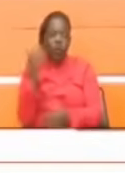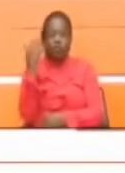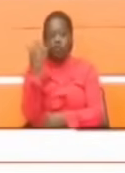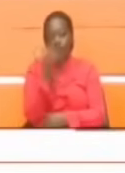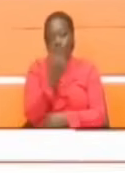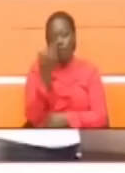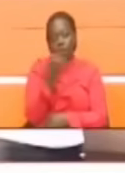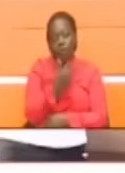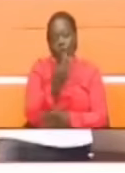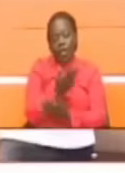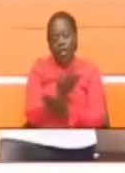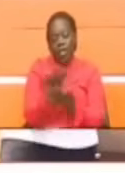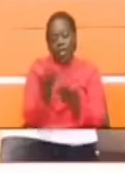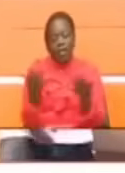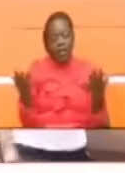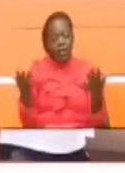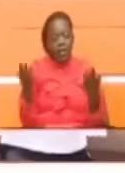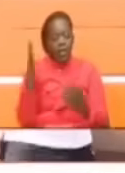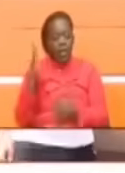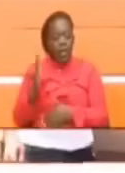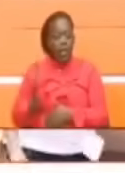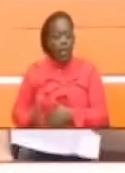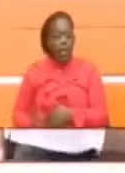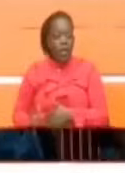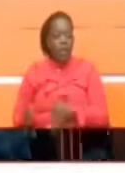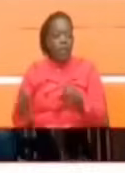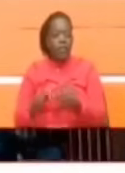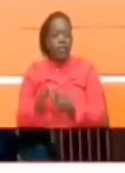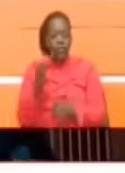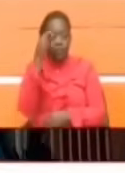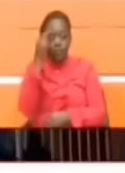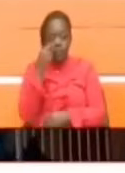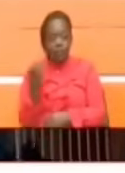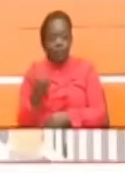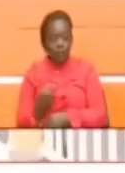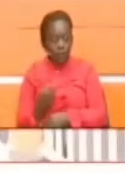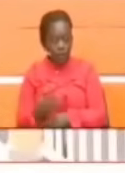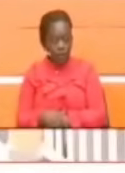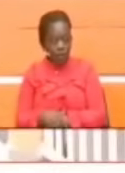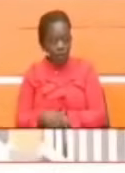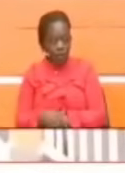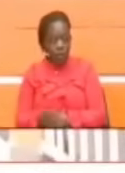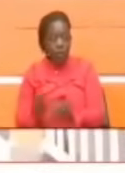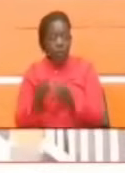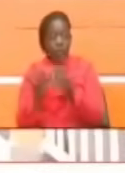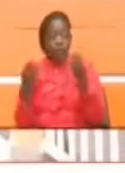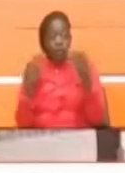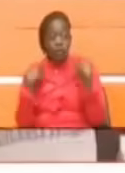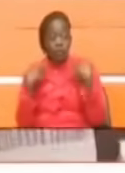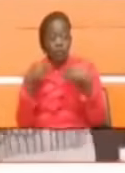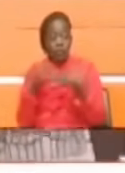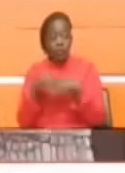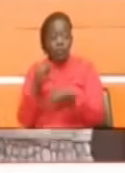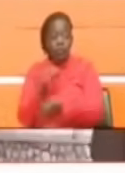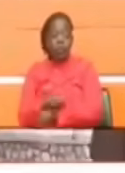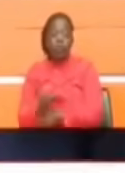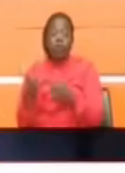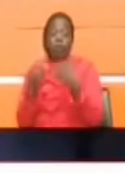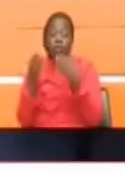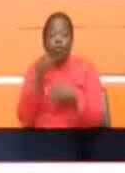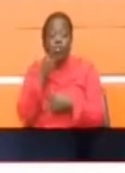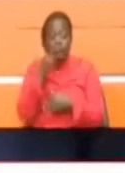by'emizannyo na buli n'ebyempisa wamu n'eddiini. Brian Muloki nga yatwala ebyemizannyo mu ssomero lino asimya